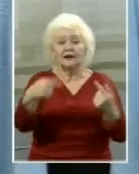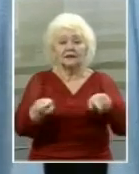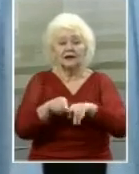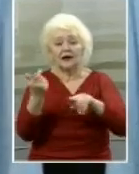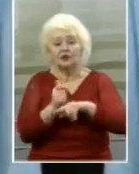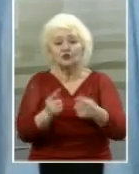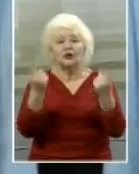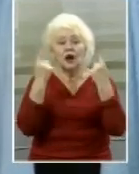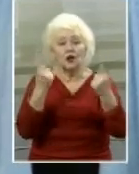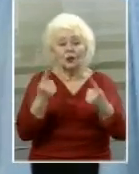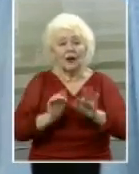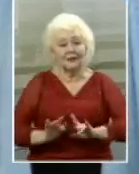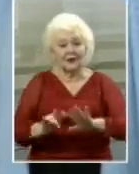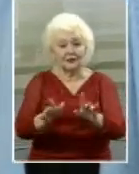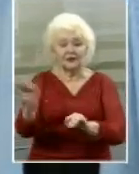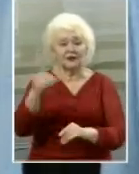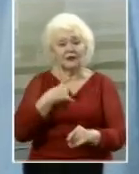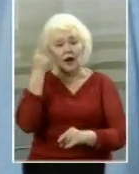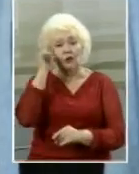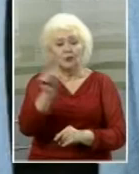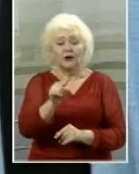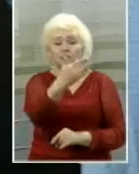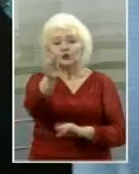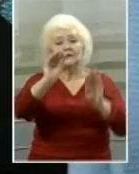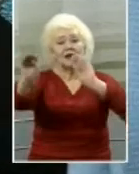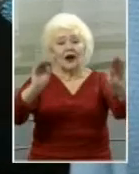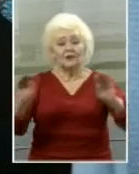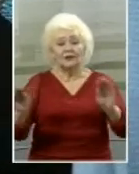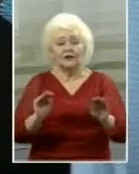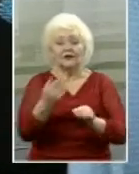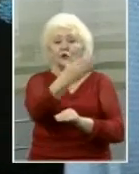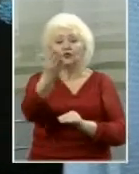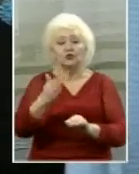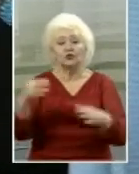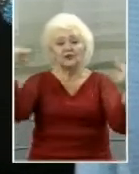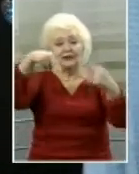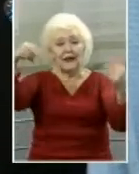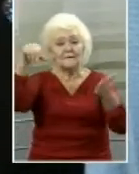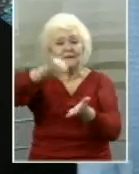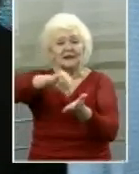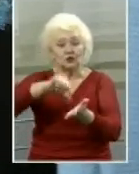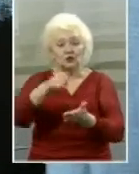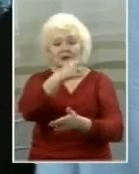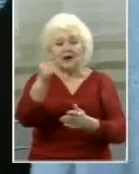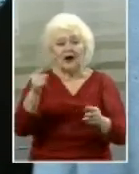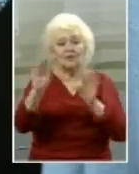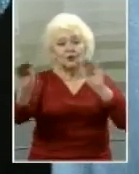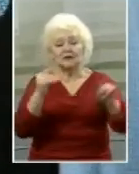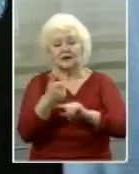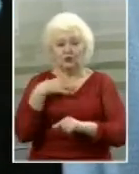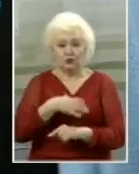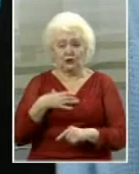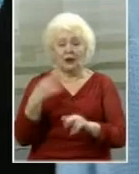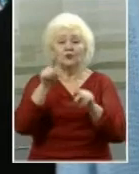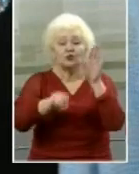дуже глобальна річ, і я думаю, що ця виставка, то, що вона присутня саме в музеї, це дуже важливо, бо з